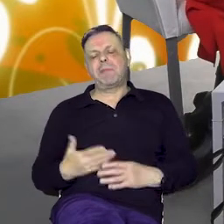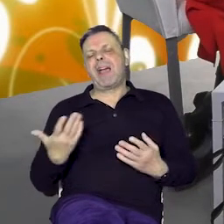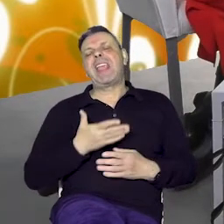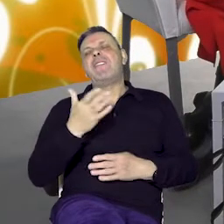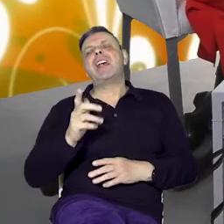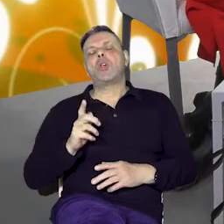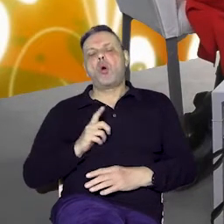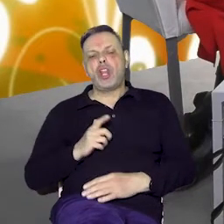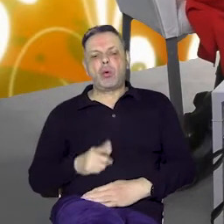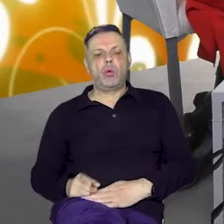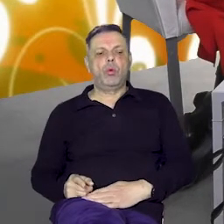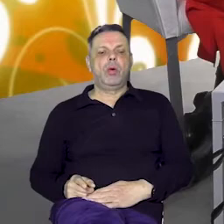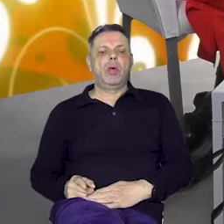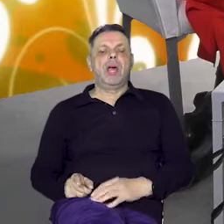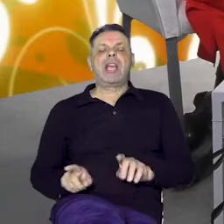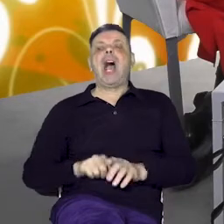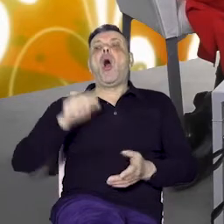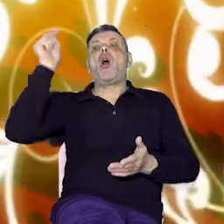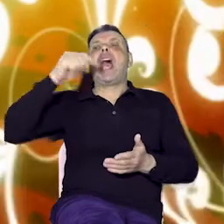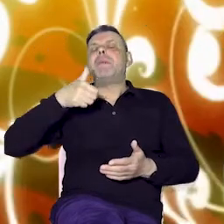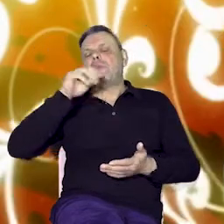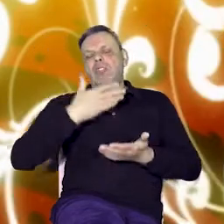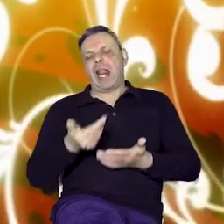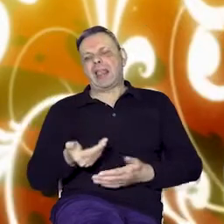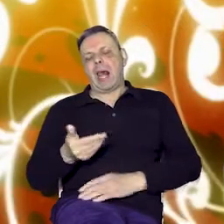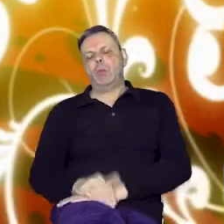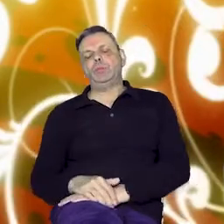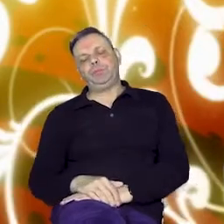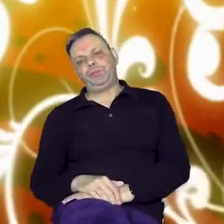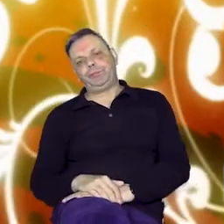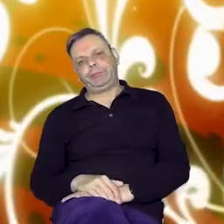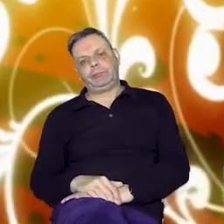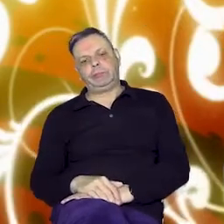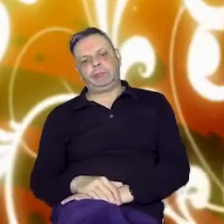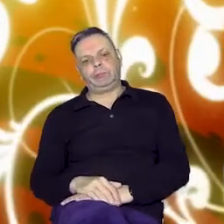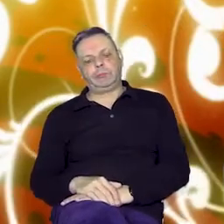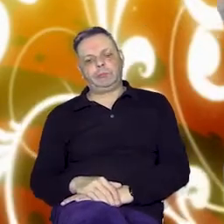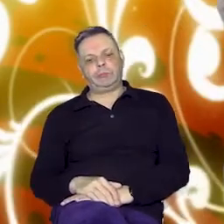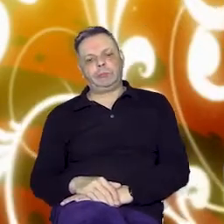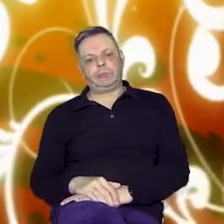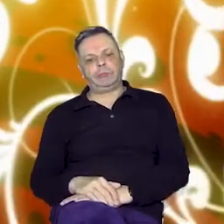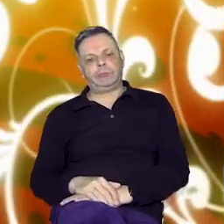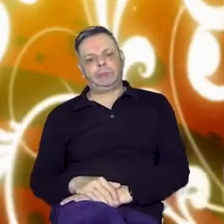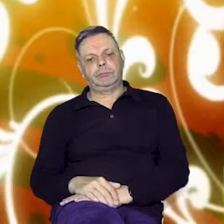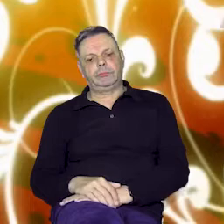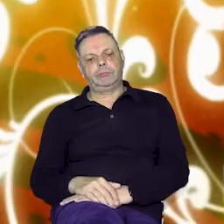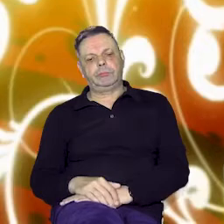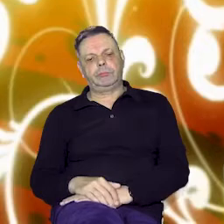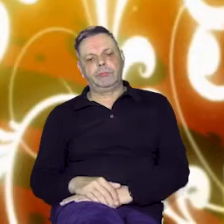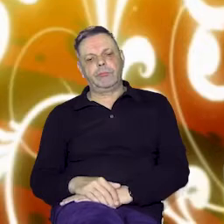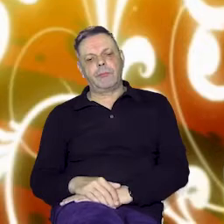kao kap vode na dlanu i čuvaju vas kad su već nemoćni. Eto, idemo dalje na